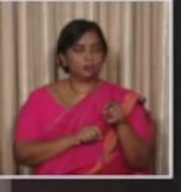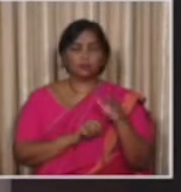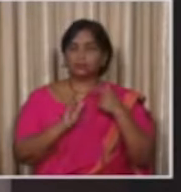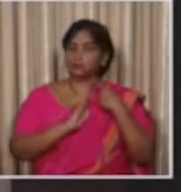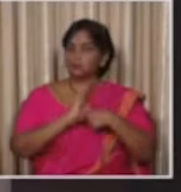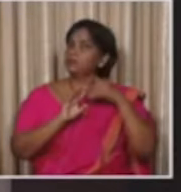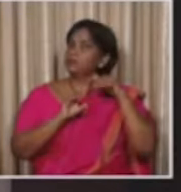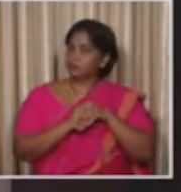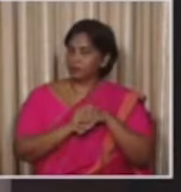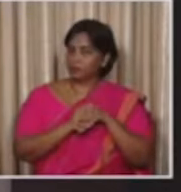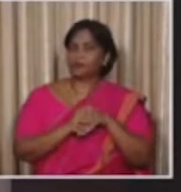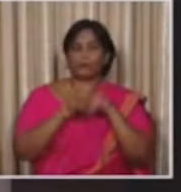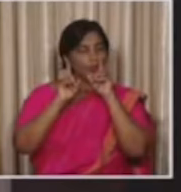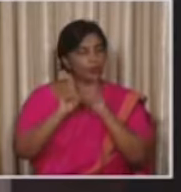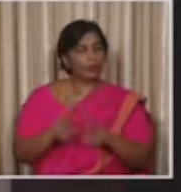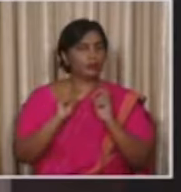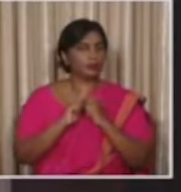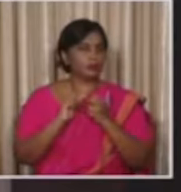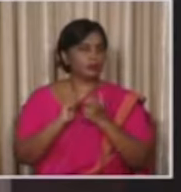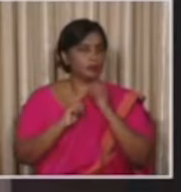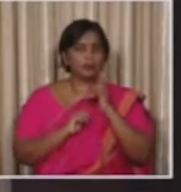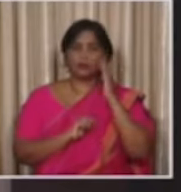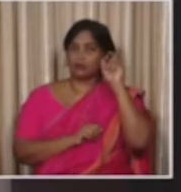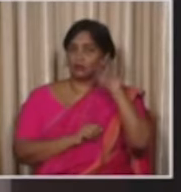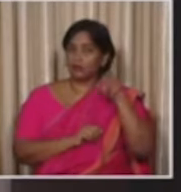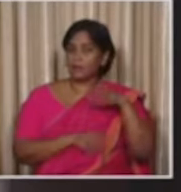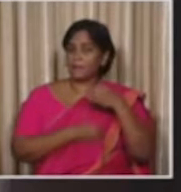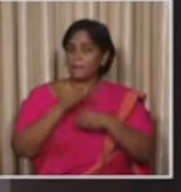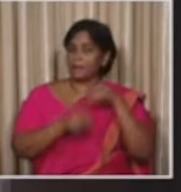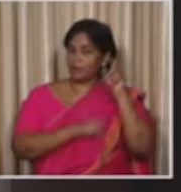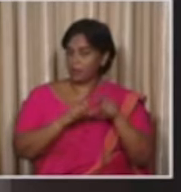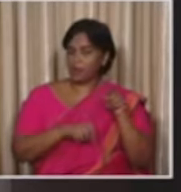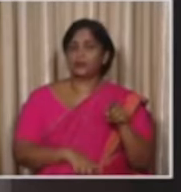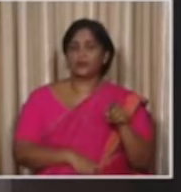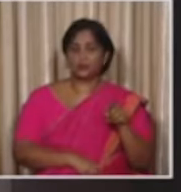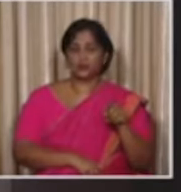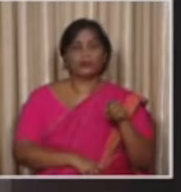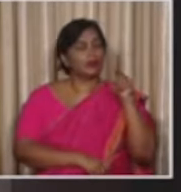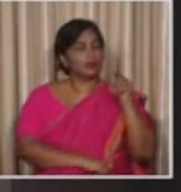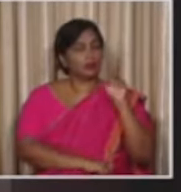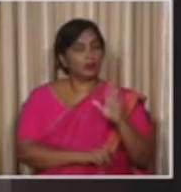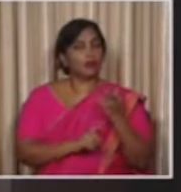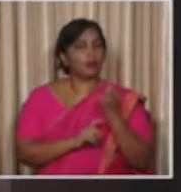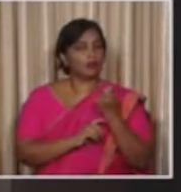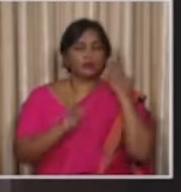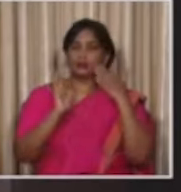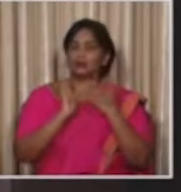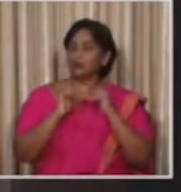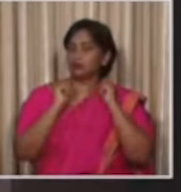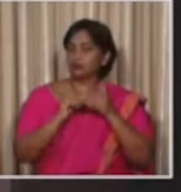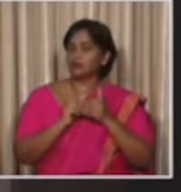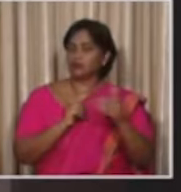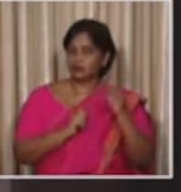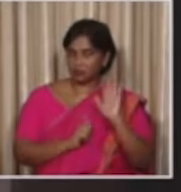පවතින රටක් තුල මෙලෙස අර්බුදයට ලක් වූ කාන්තා ව්‍යවසායකත්වය හා ඔවුන්ගේ ආර්ථික තත්ත්වය යහපත්